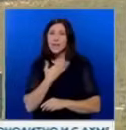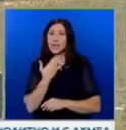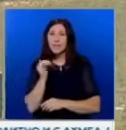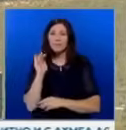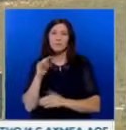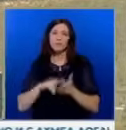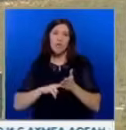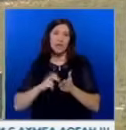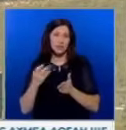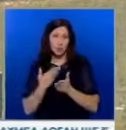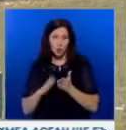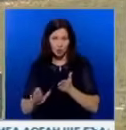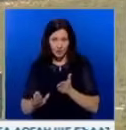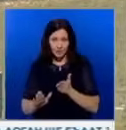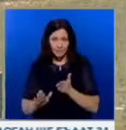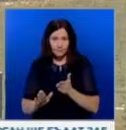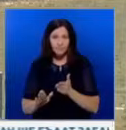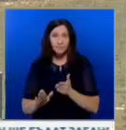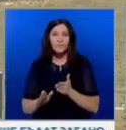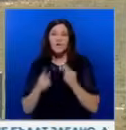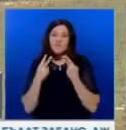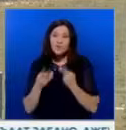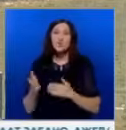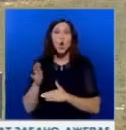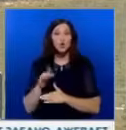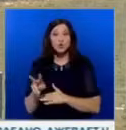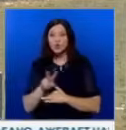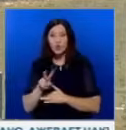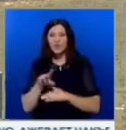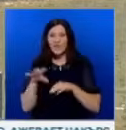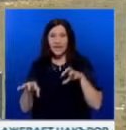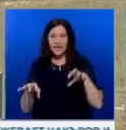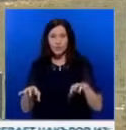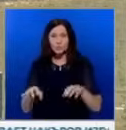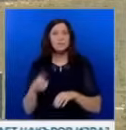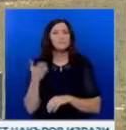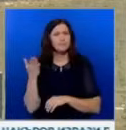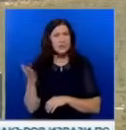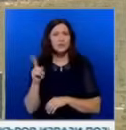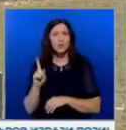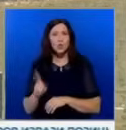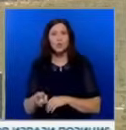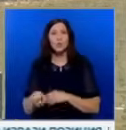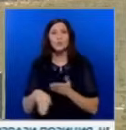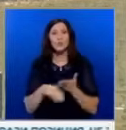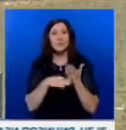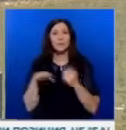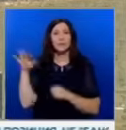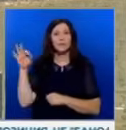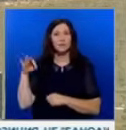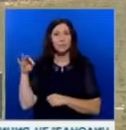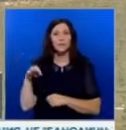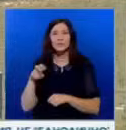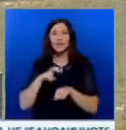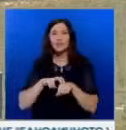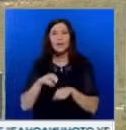бъдат изключени. Видно е още, че и от двете групи, и тези, които застанаха зад препоръката на Доган, и